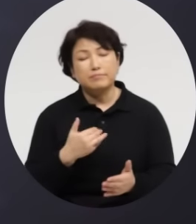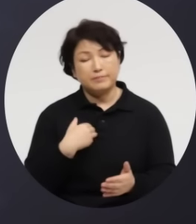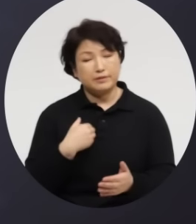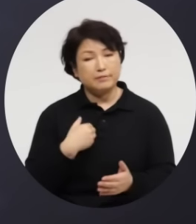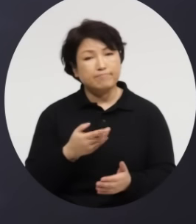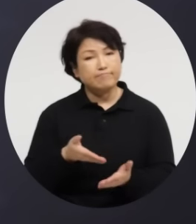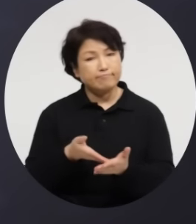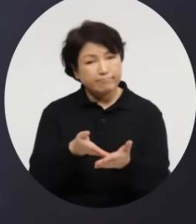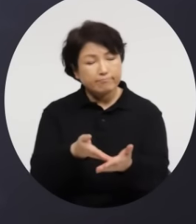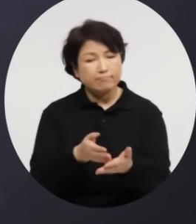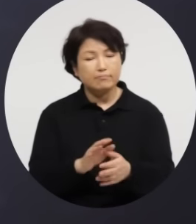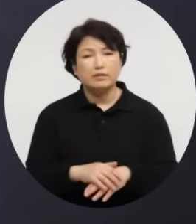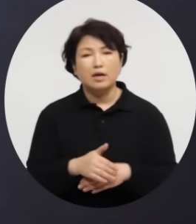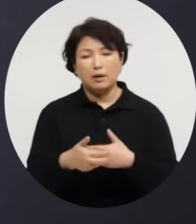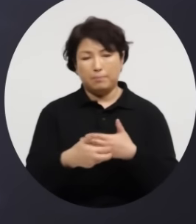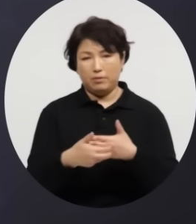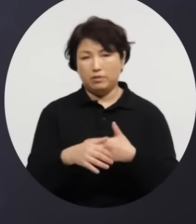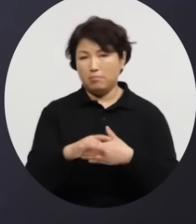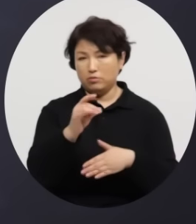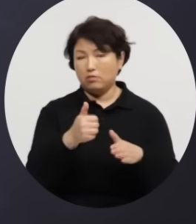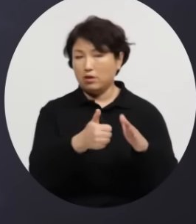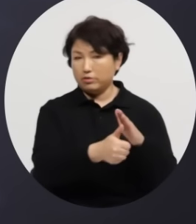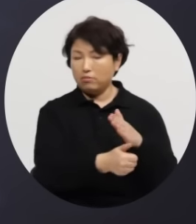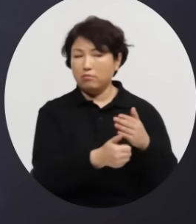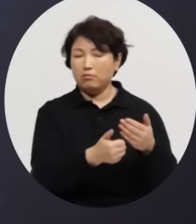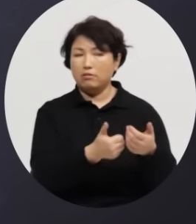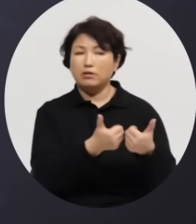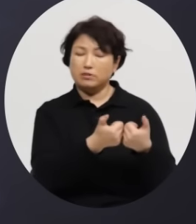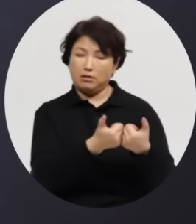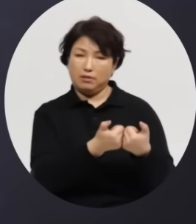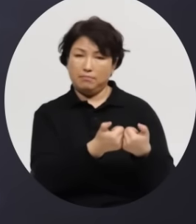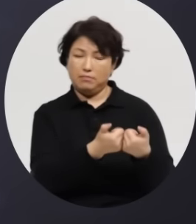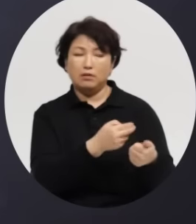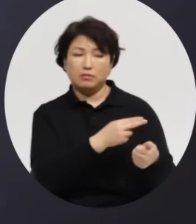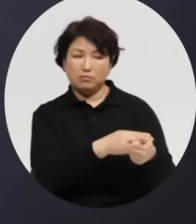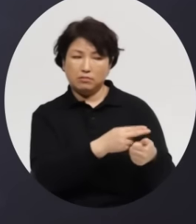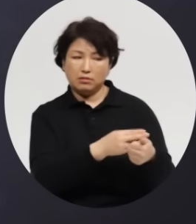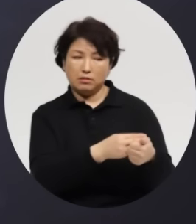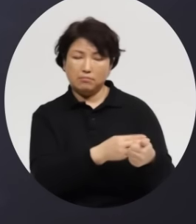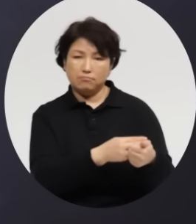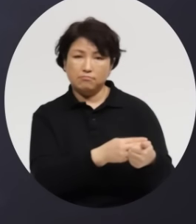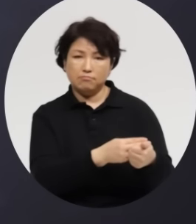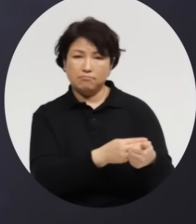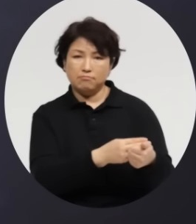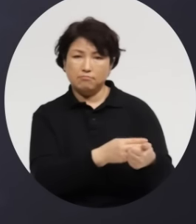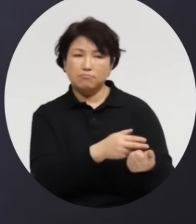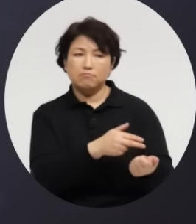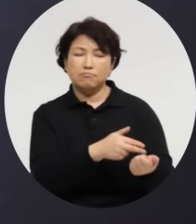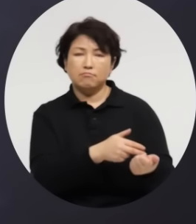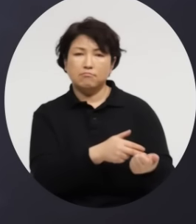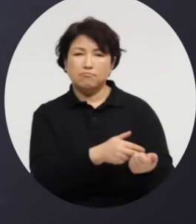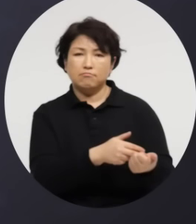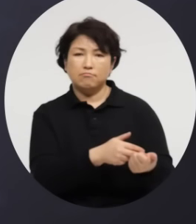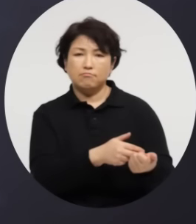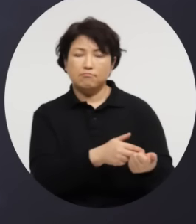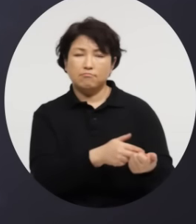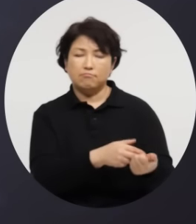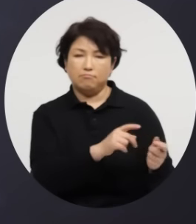권유하고 싶은 것은 병원에 가서 검진을 하고 전문가의 소견을 좀